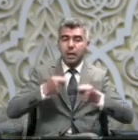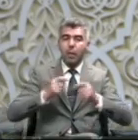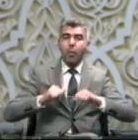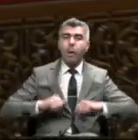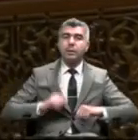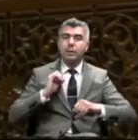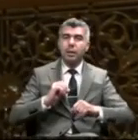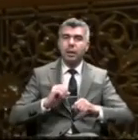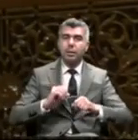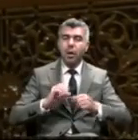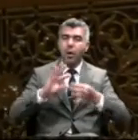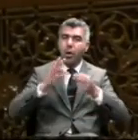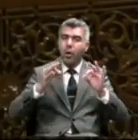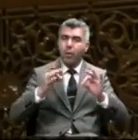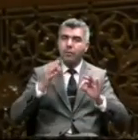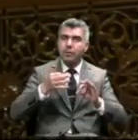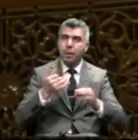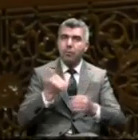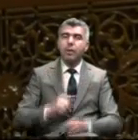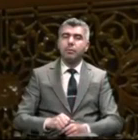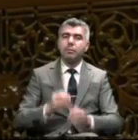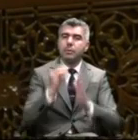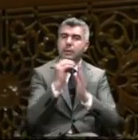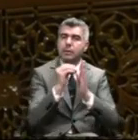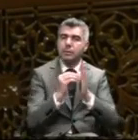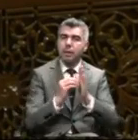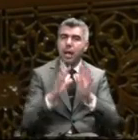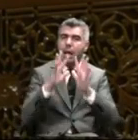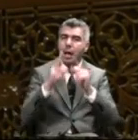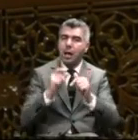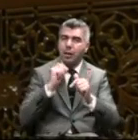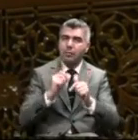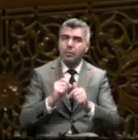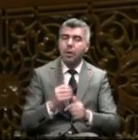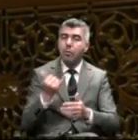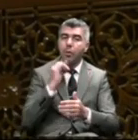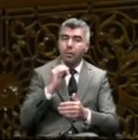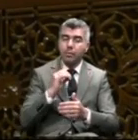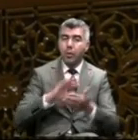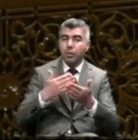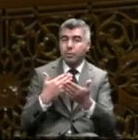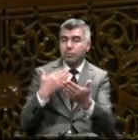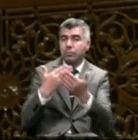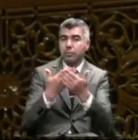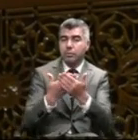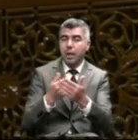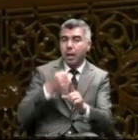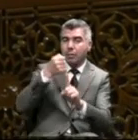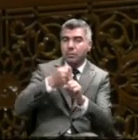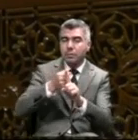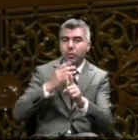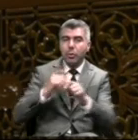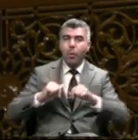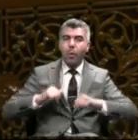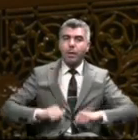المحترمه على ارضكم القزم الذي تضمن معطيات وارقام تعكس بالناموس المجهود المبذول من طرف